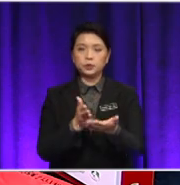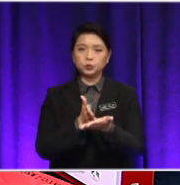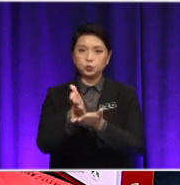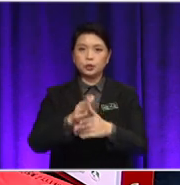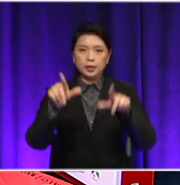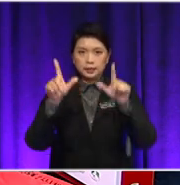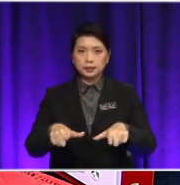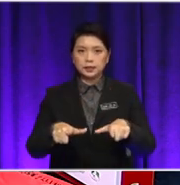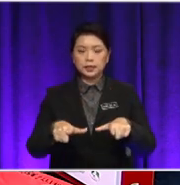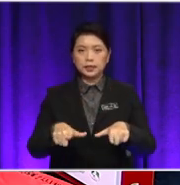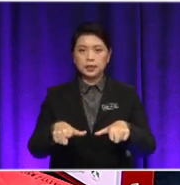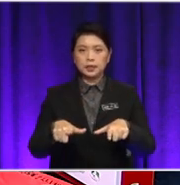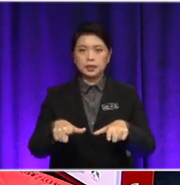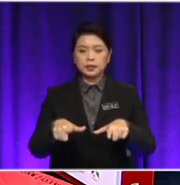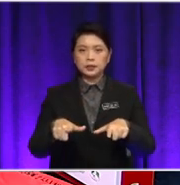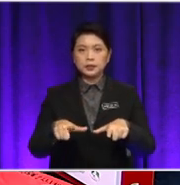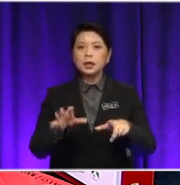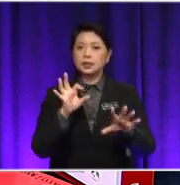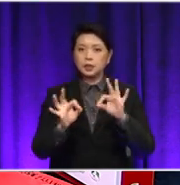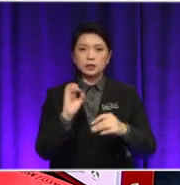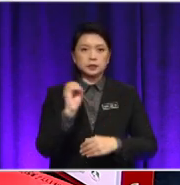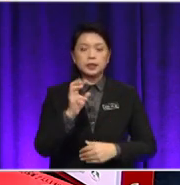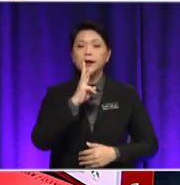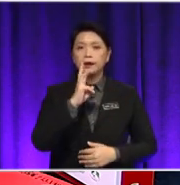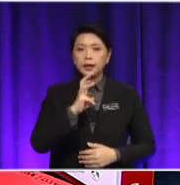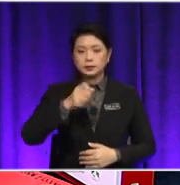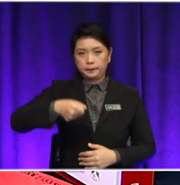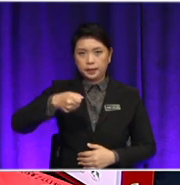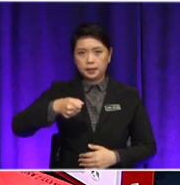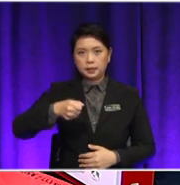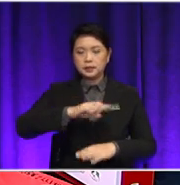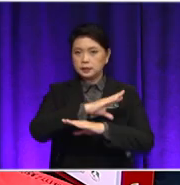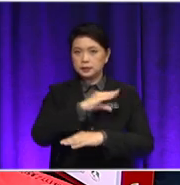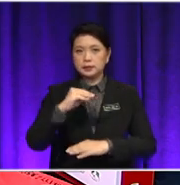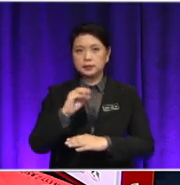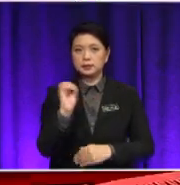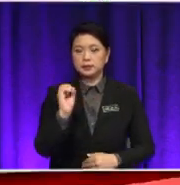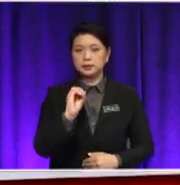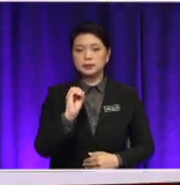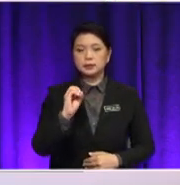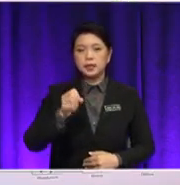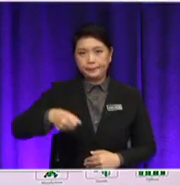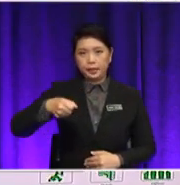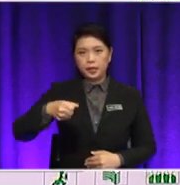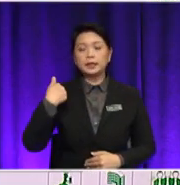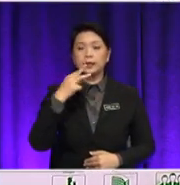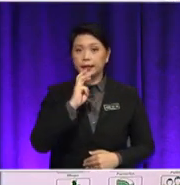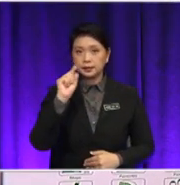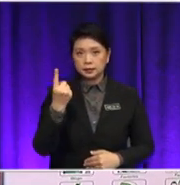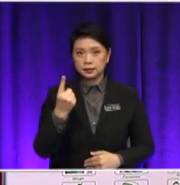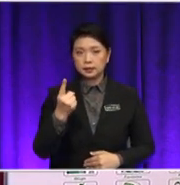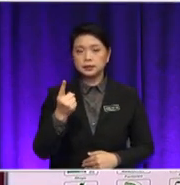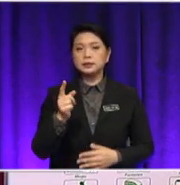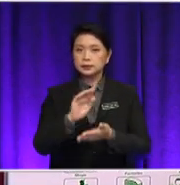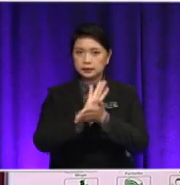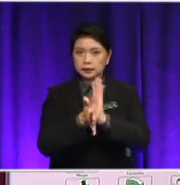kata kita tiada ice bag, ada ice, pastikan ice itu perlu beralas dengan plastik ataupun kain